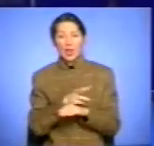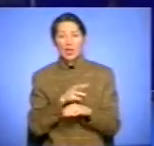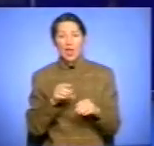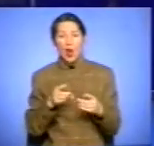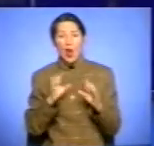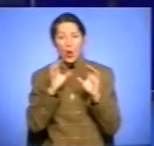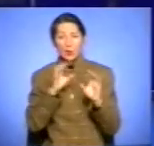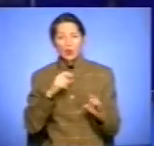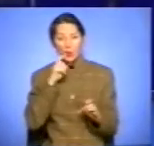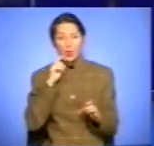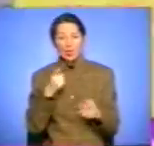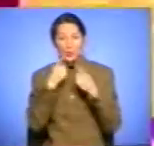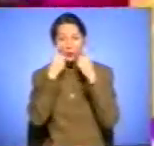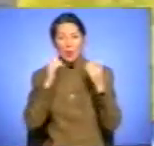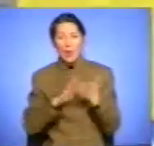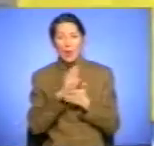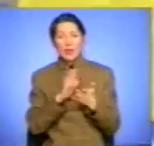прес-центр СБУ